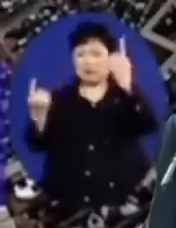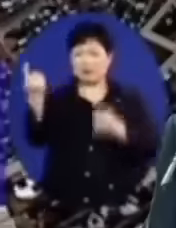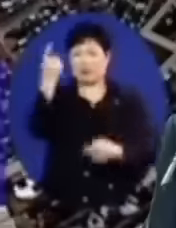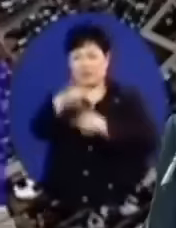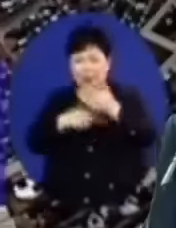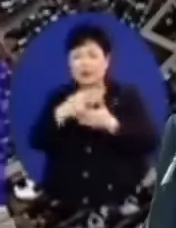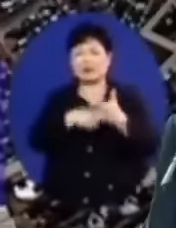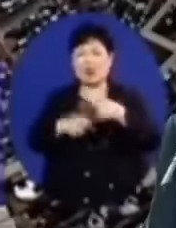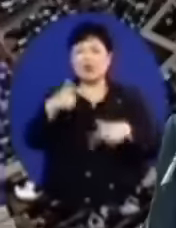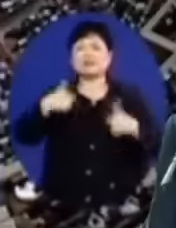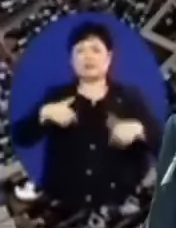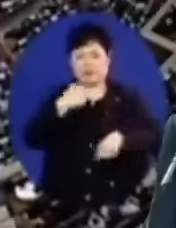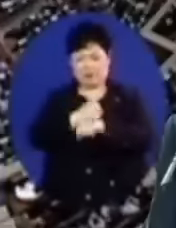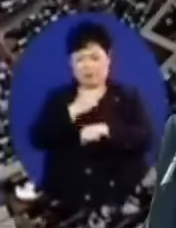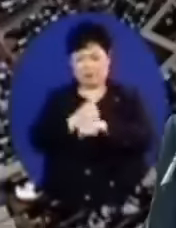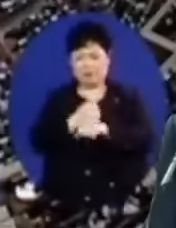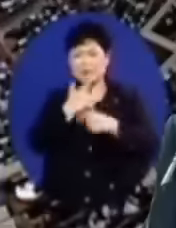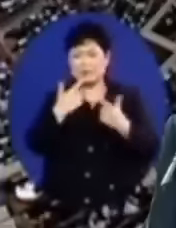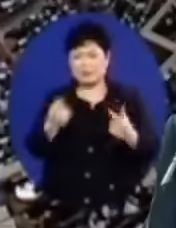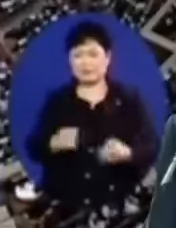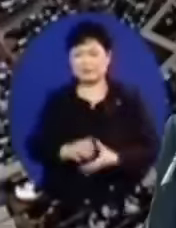것이라.